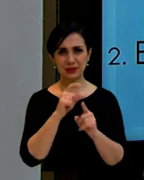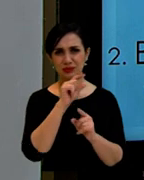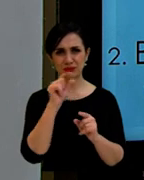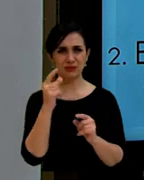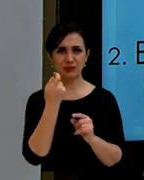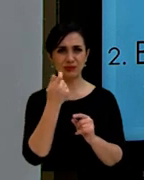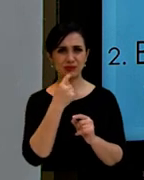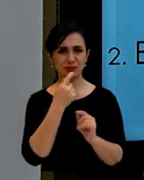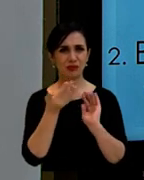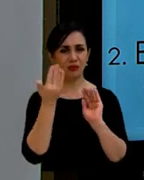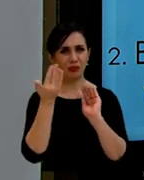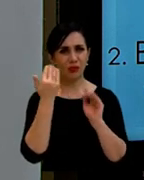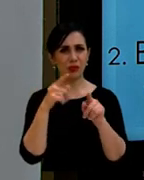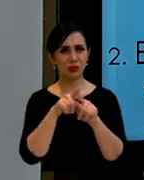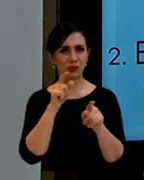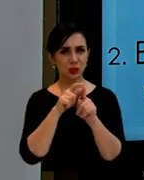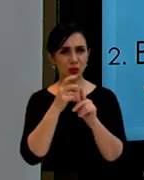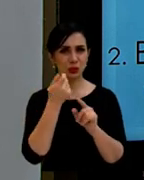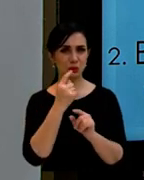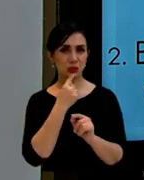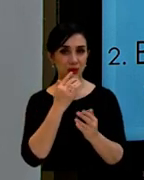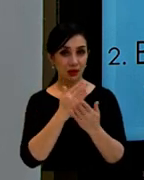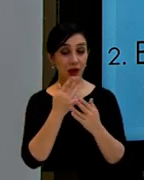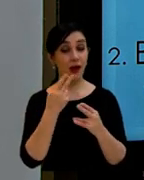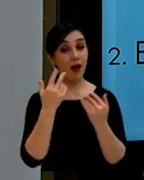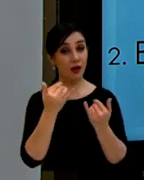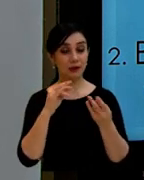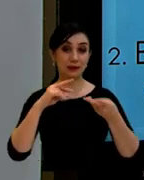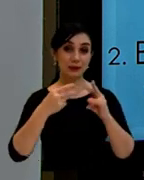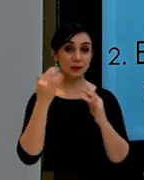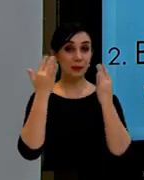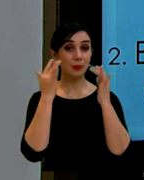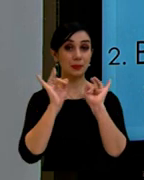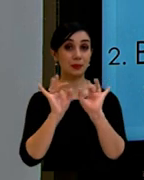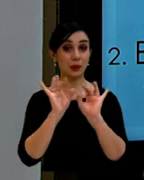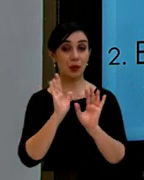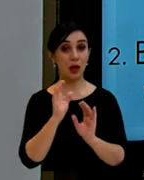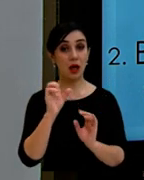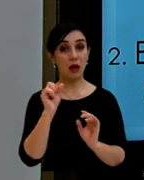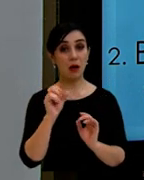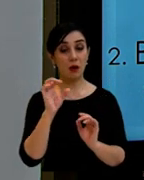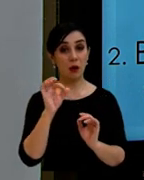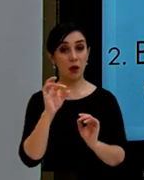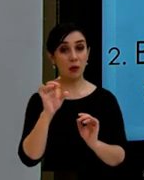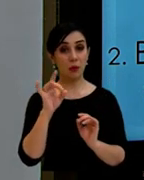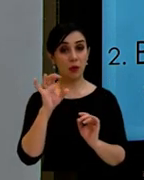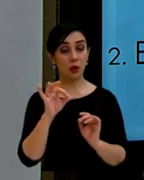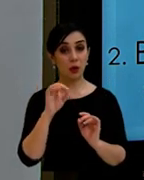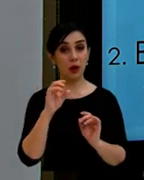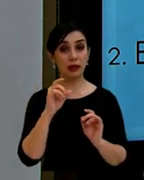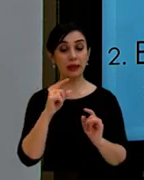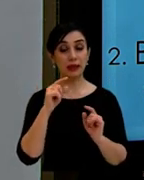mumtoz so'zlarning mag'zini ochishga boshlaymiz. Kamon bu biz biladiganimiz egik yoy. Abro qosh.